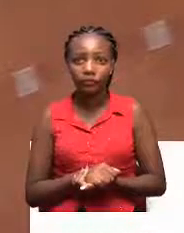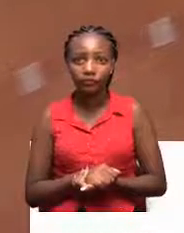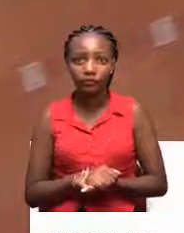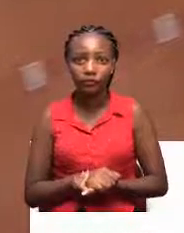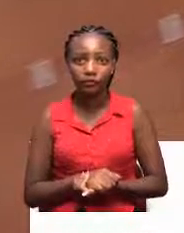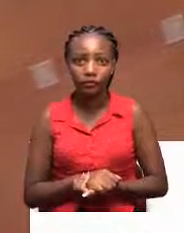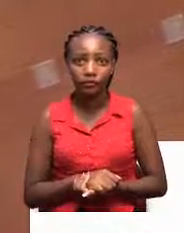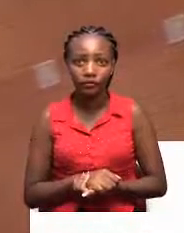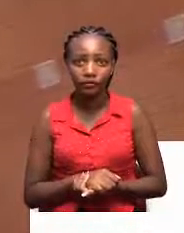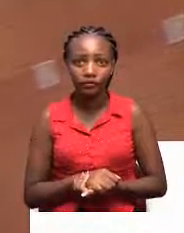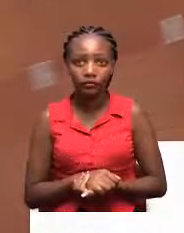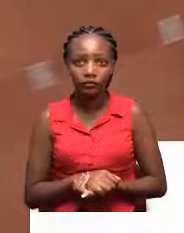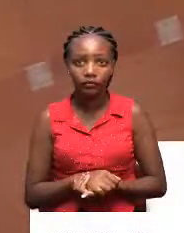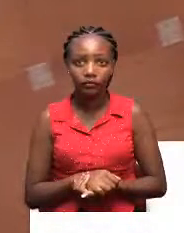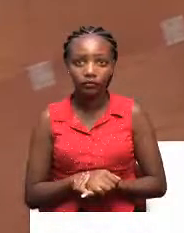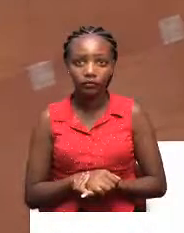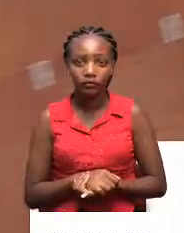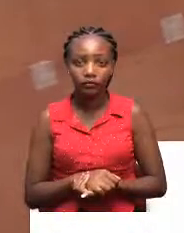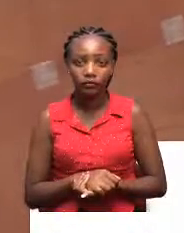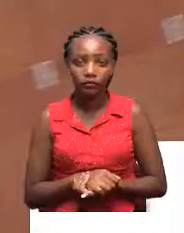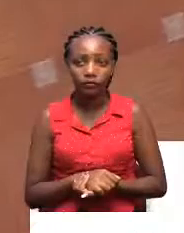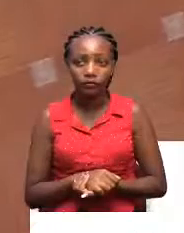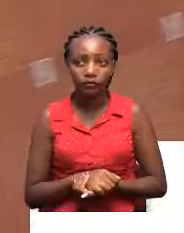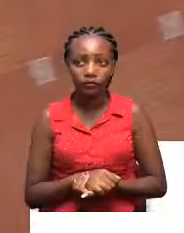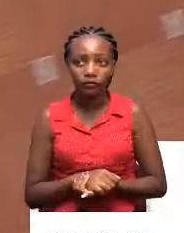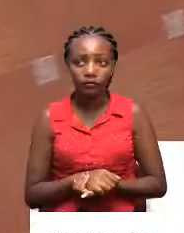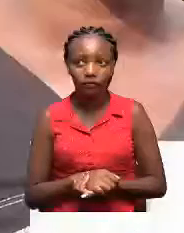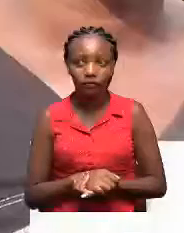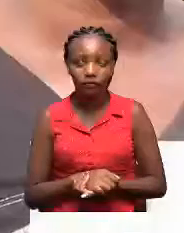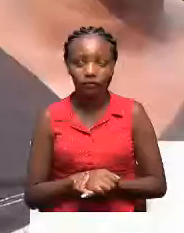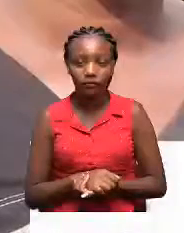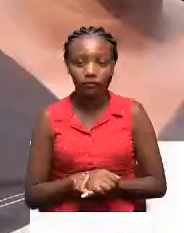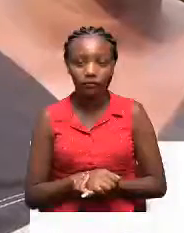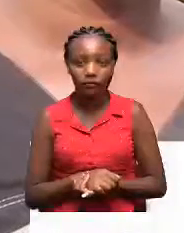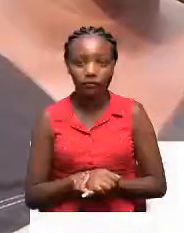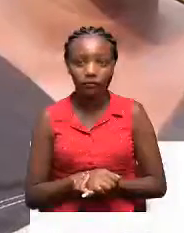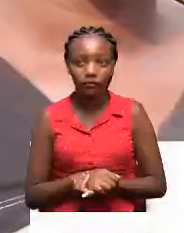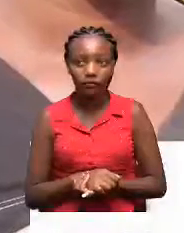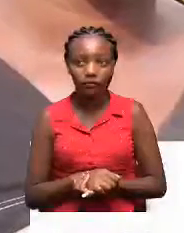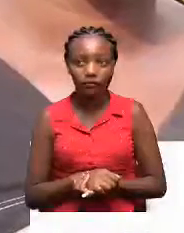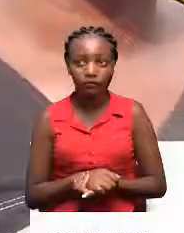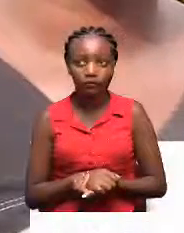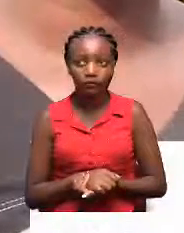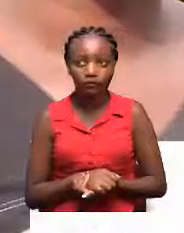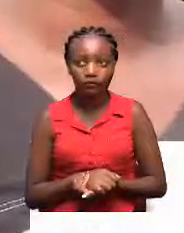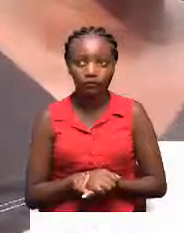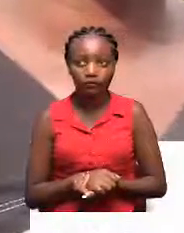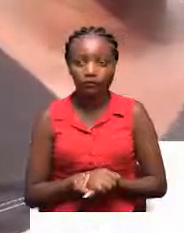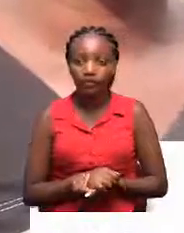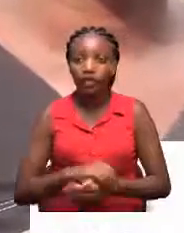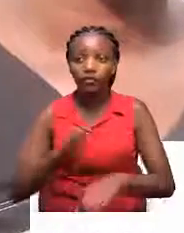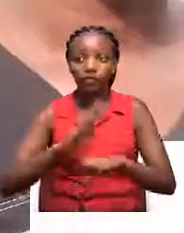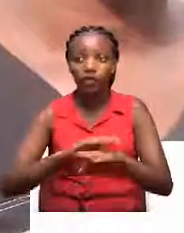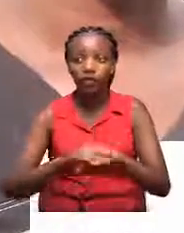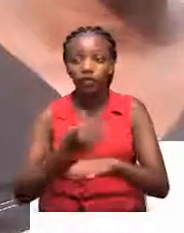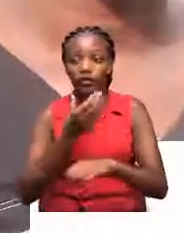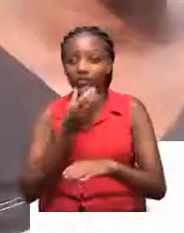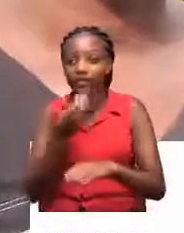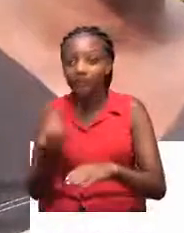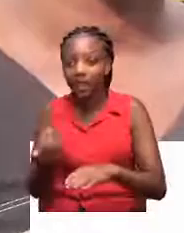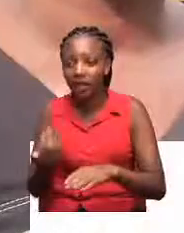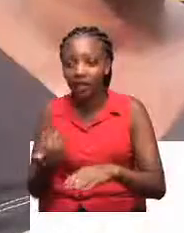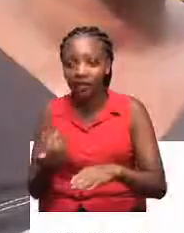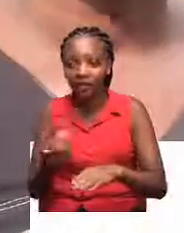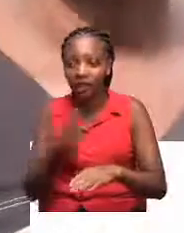Yeye alikuwa anaenda kwenye inspecting huko. Na ni mtoto ambaye iko polite. na